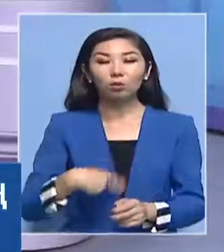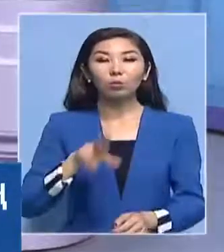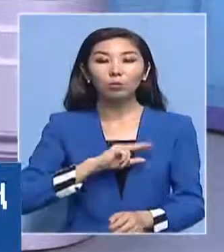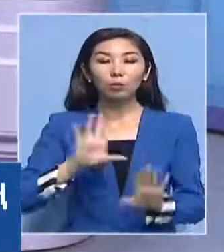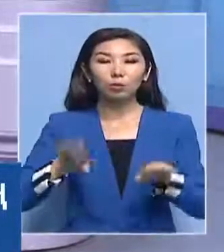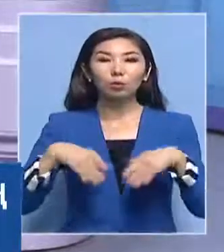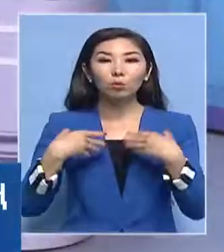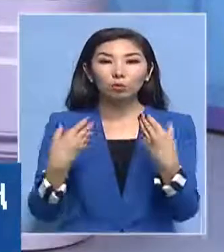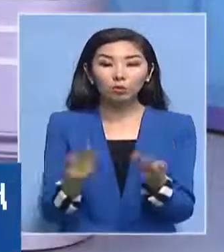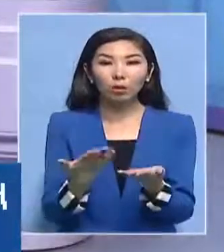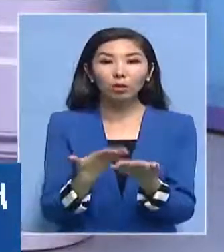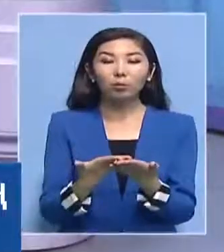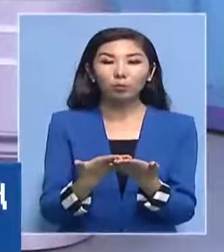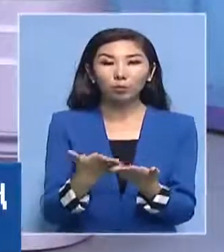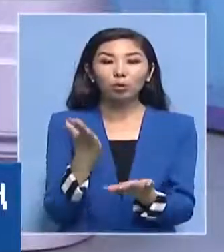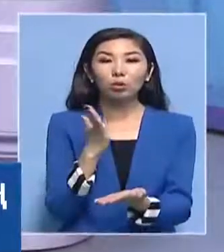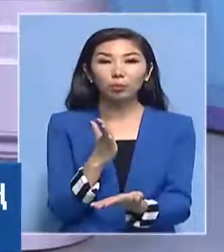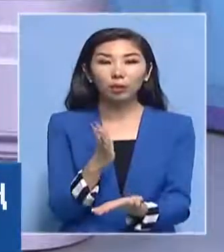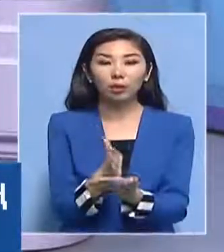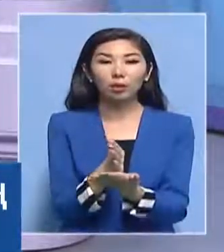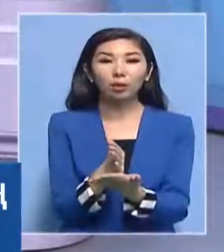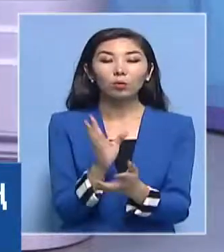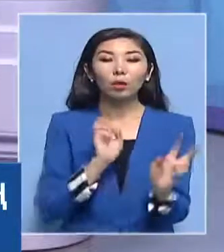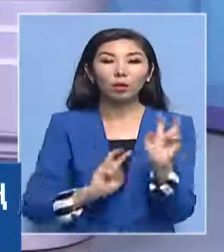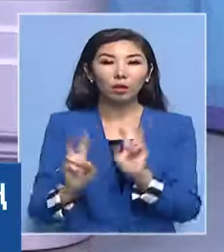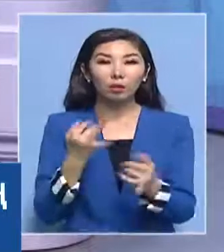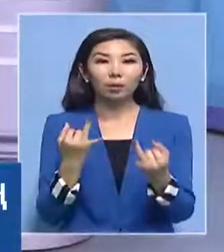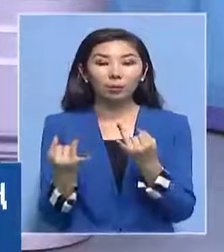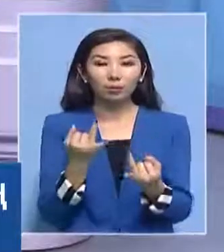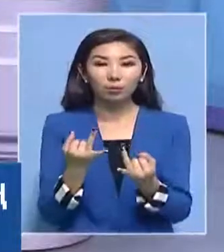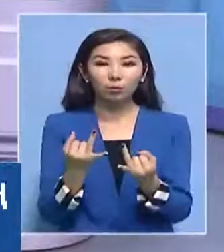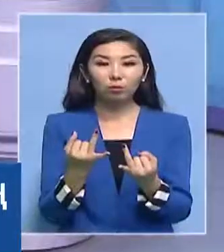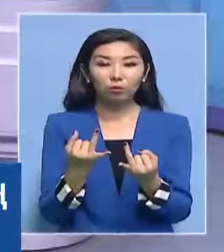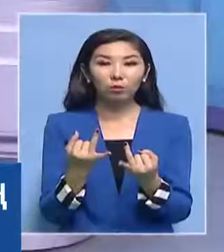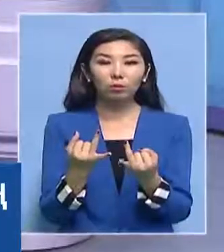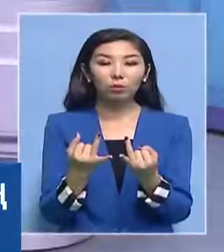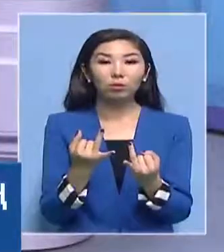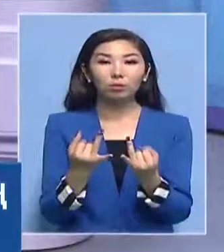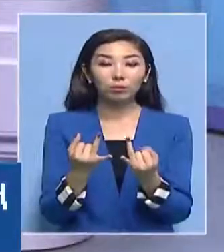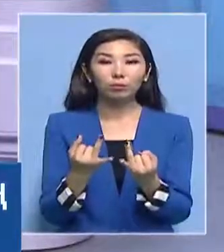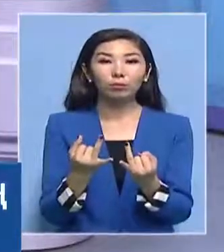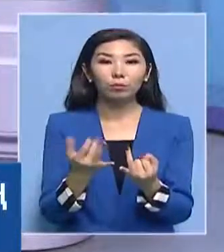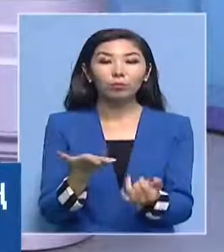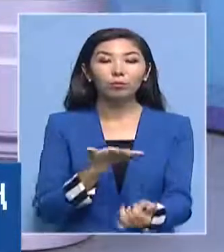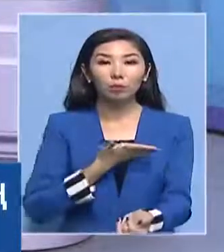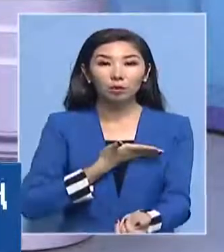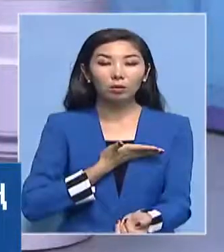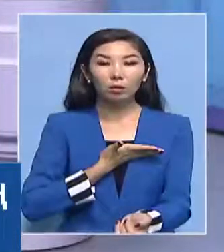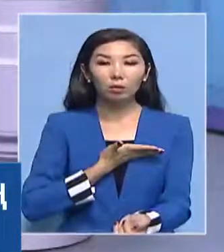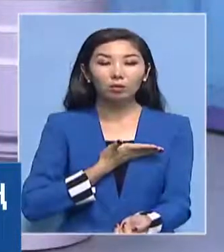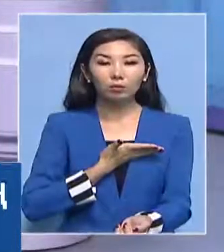беруші де оның да нелері бар, мүддесі бар. Сол талқыланып, сосын алынғасын, сосын ол жаңа не деді. Біздікі жаңа